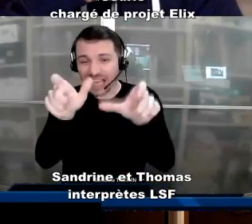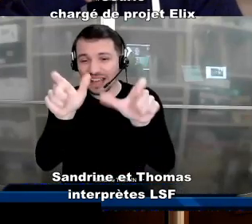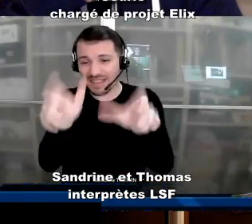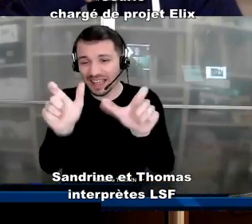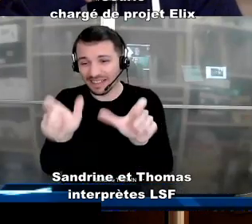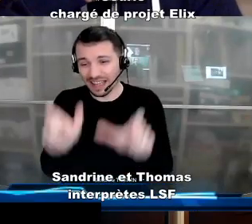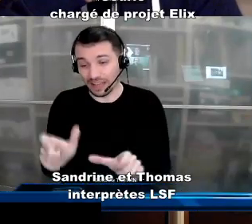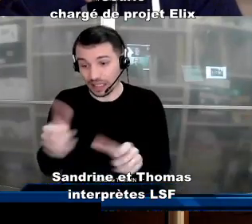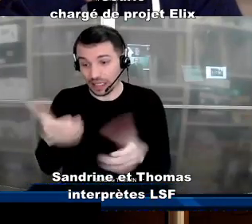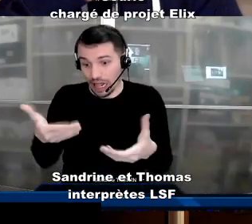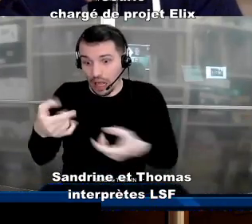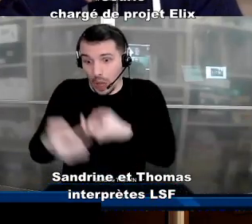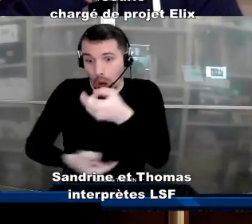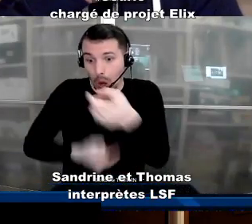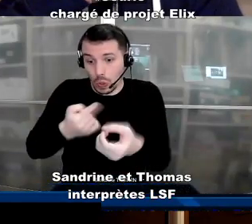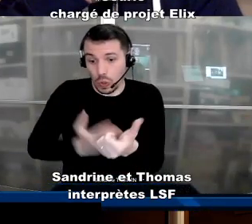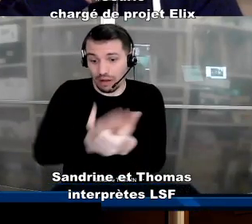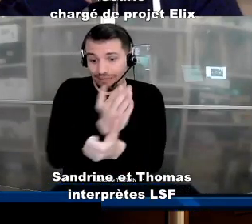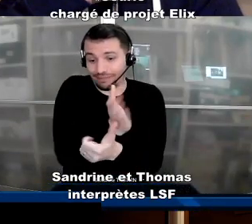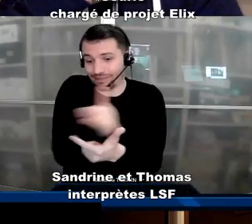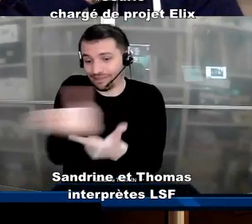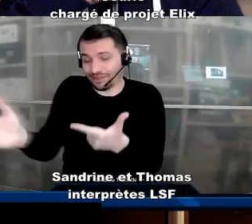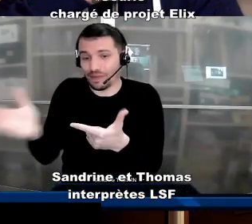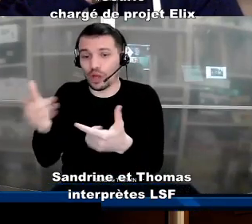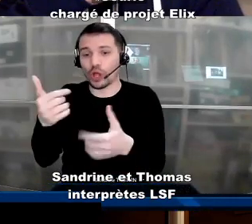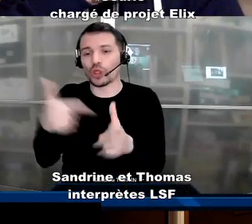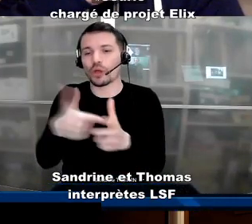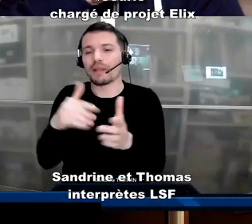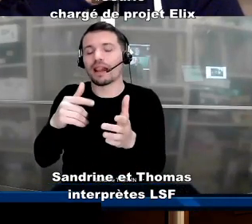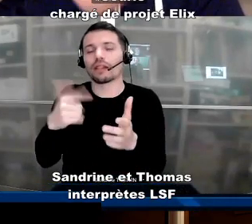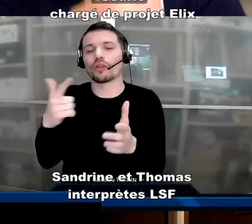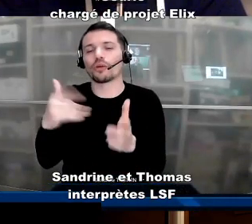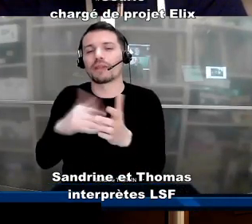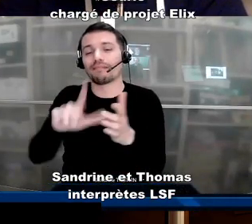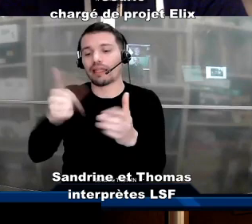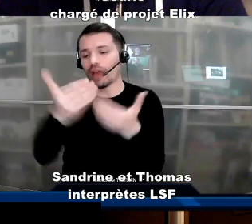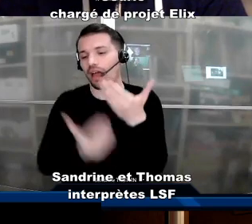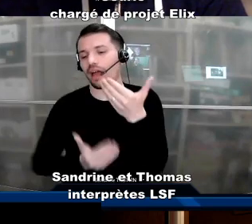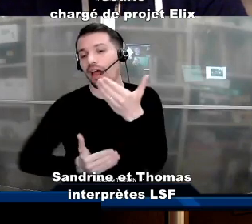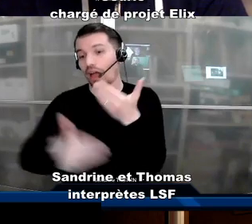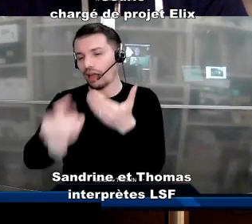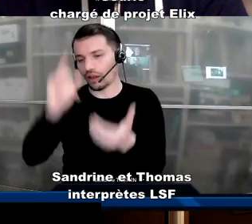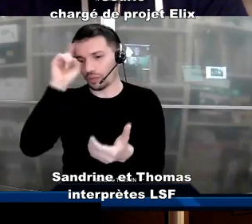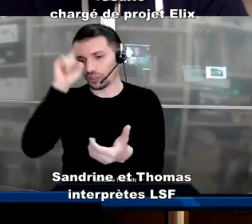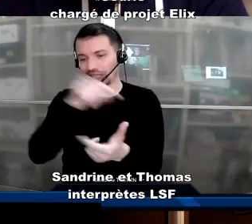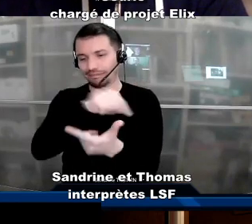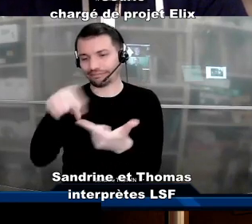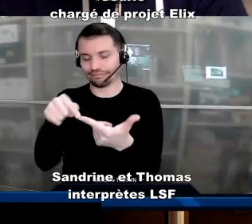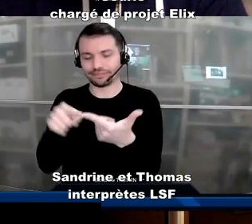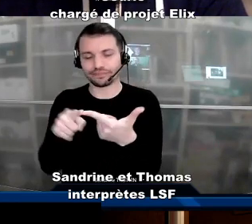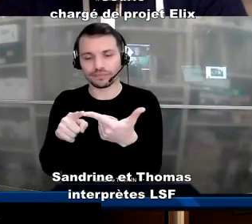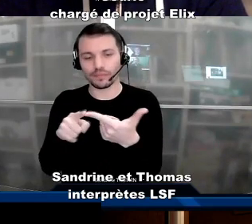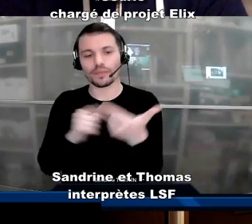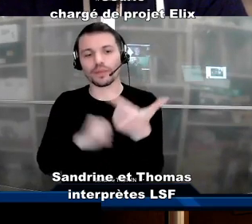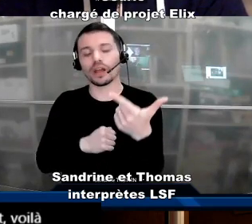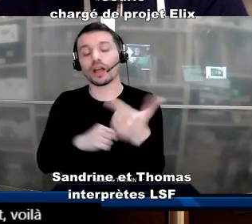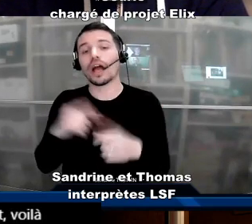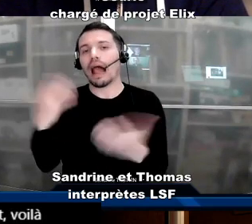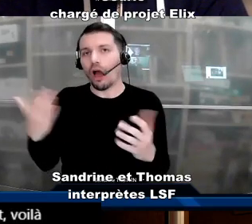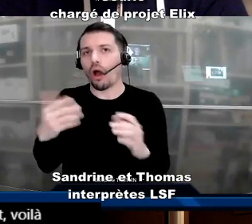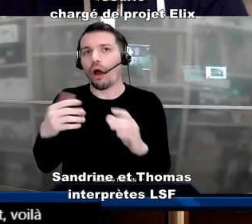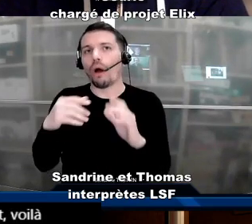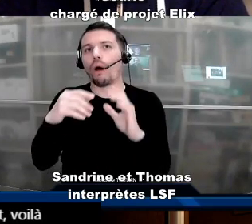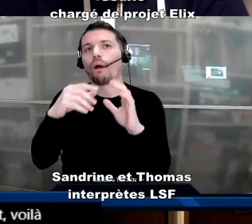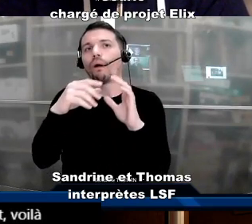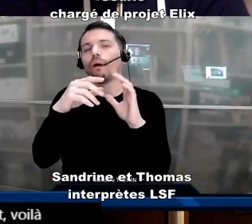vraiment sur ces deux axes là pour l'année 2021. Et sur le vocabulaire, je dirais qu'aujourd'hui